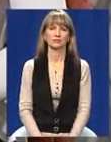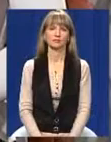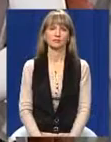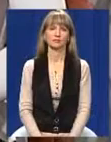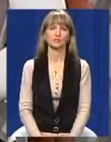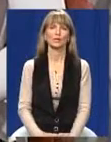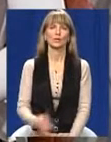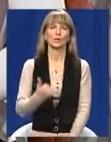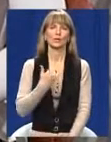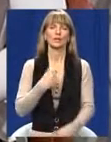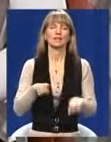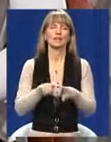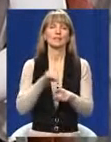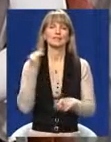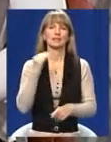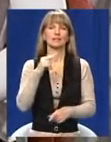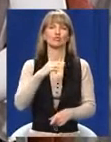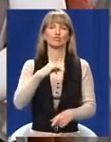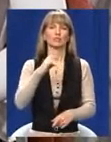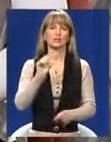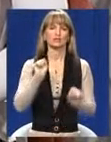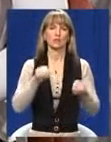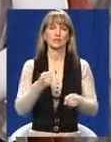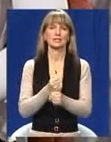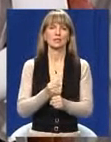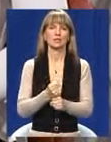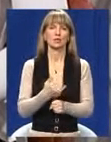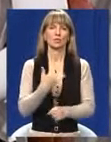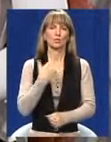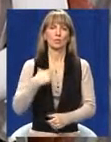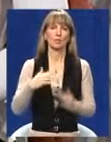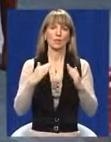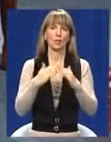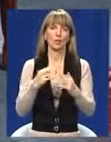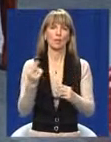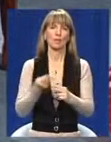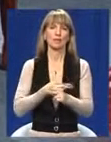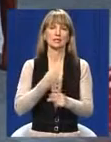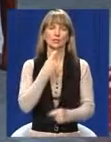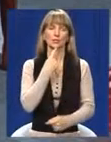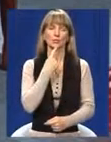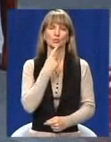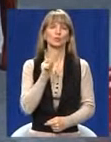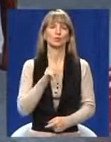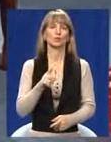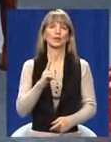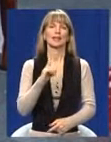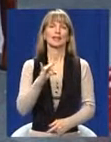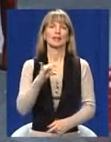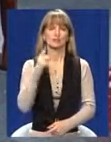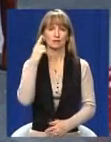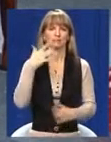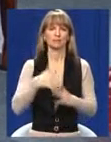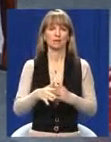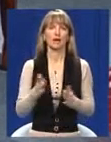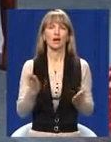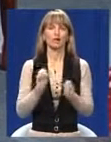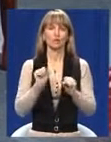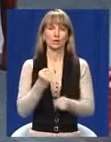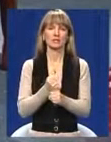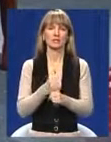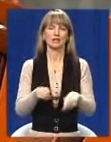Ось такого цікавого джина можна створити у себе вдома, навіть без всіляких там складнощів. Що ти, Кіра, зрозуміла, як можна з такого друга